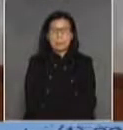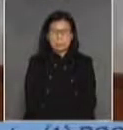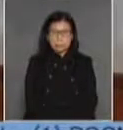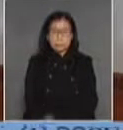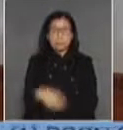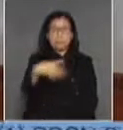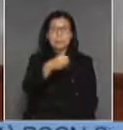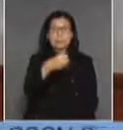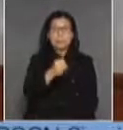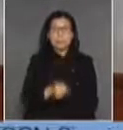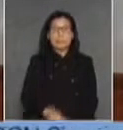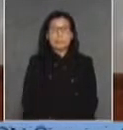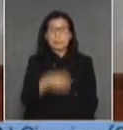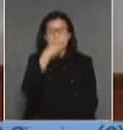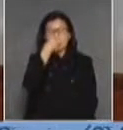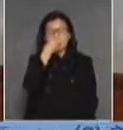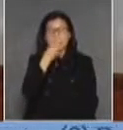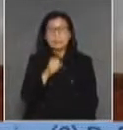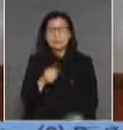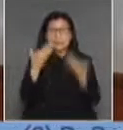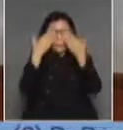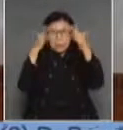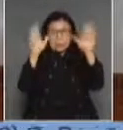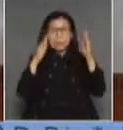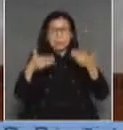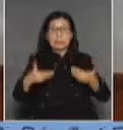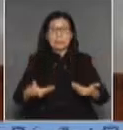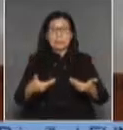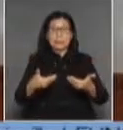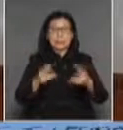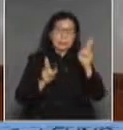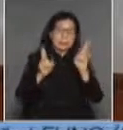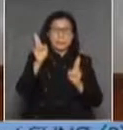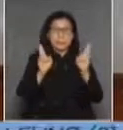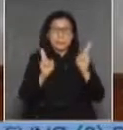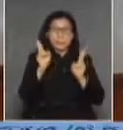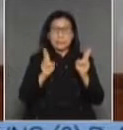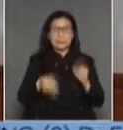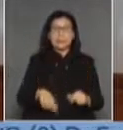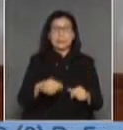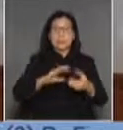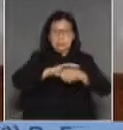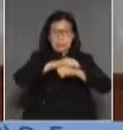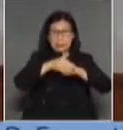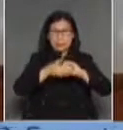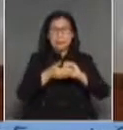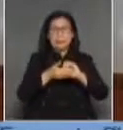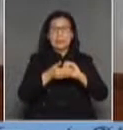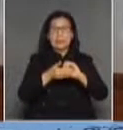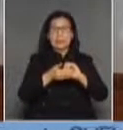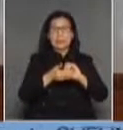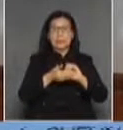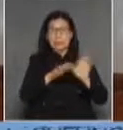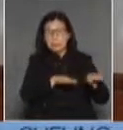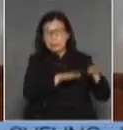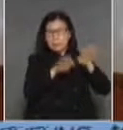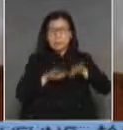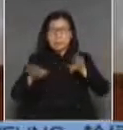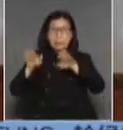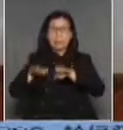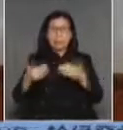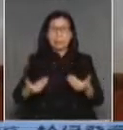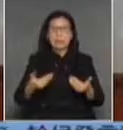主席，香港是一個開放的現代化城市，在全球化大浪潮下，一